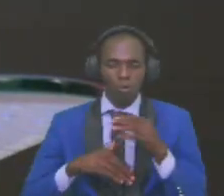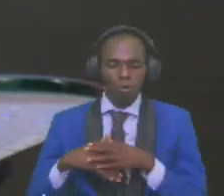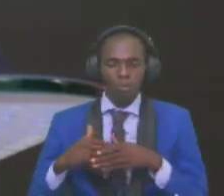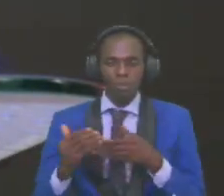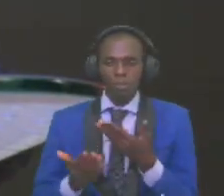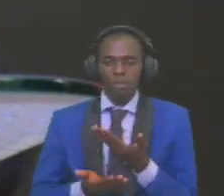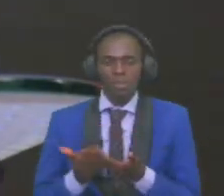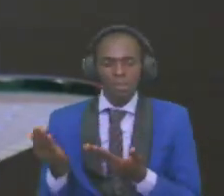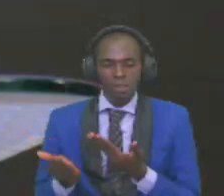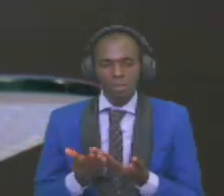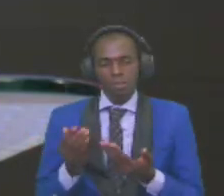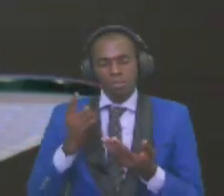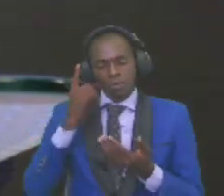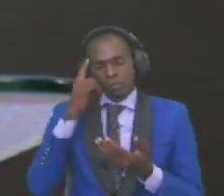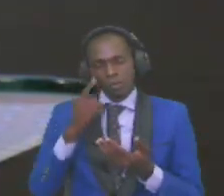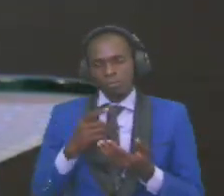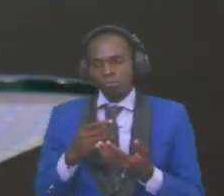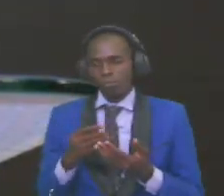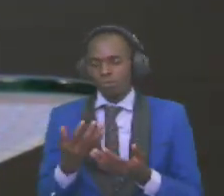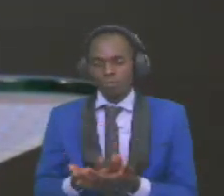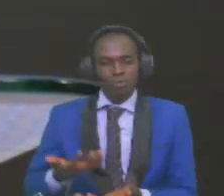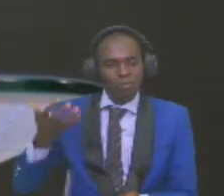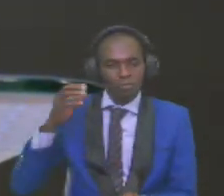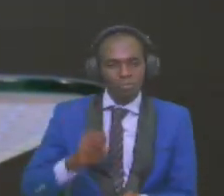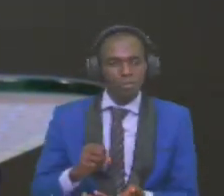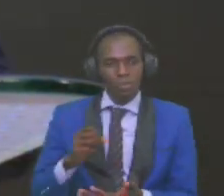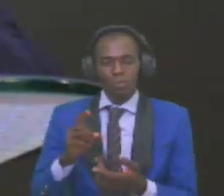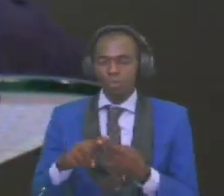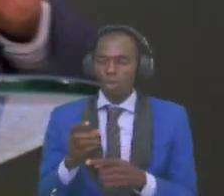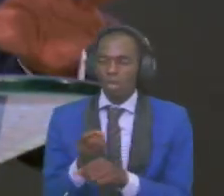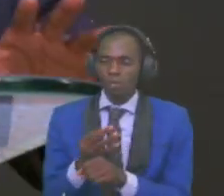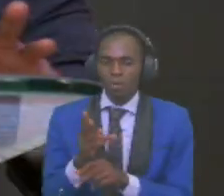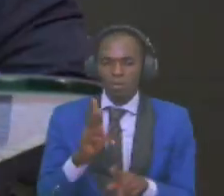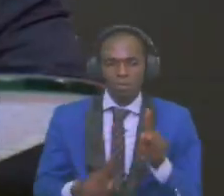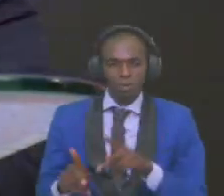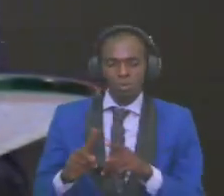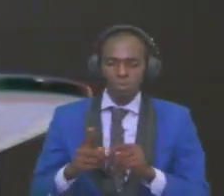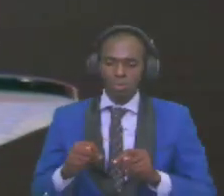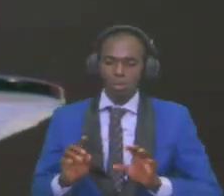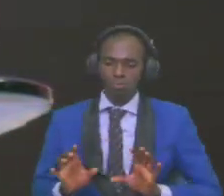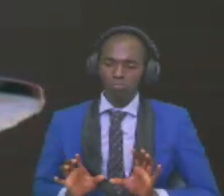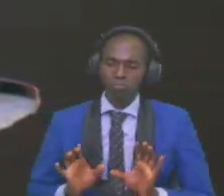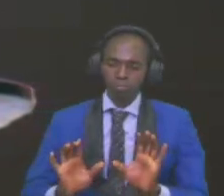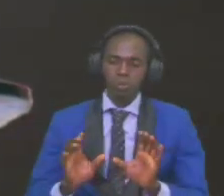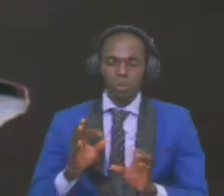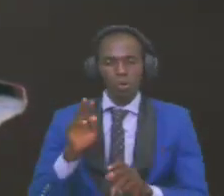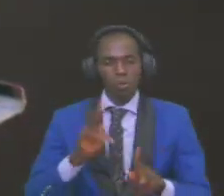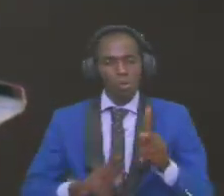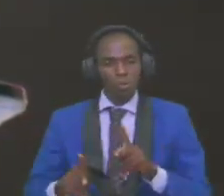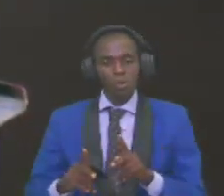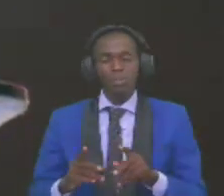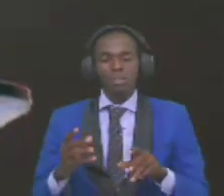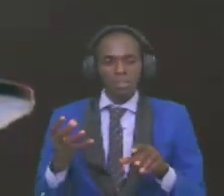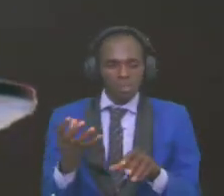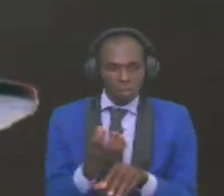votre confort avoir 16 ha ha au luxe ou au procès d'azoté